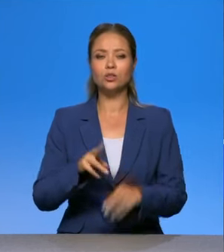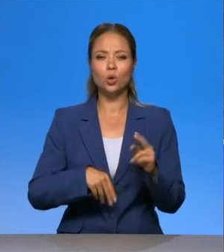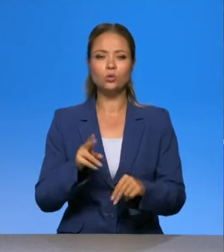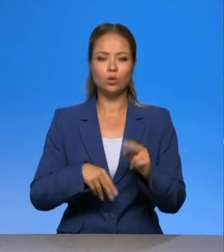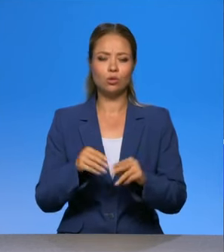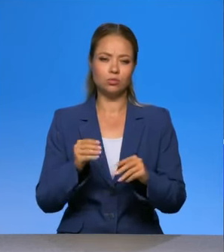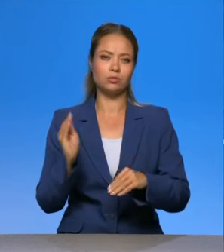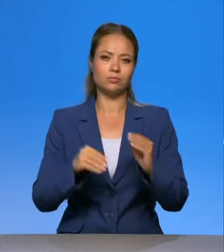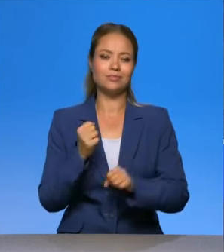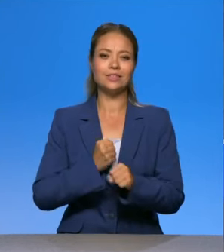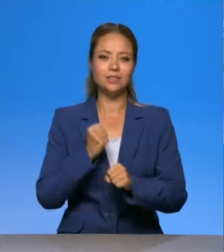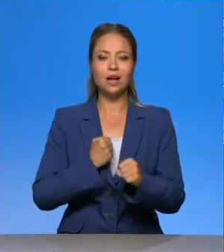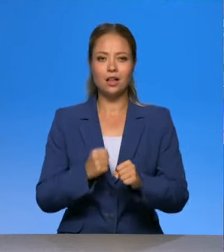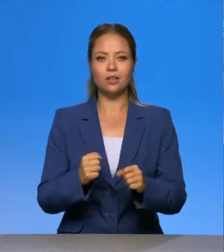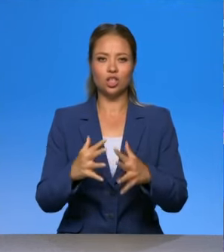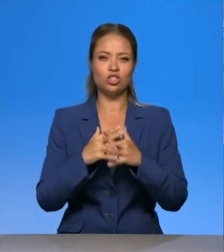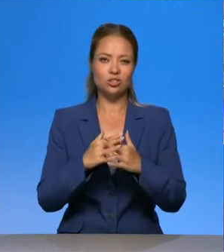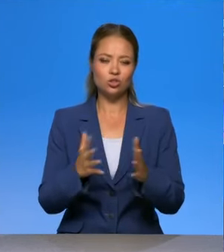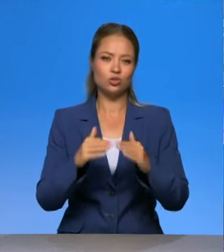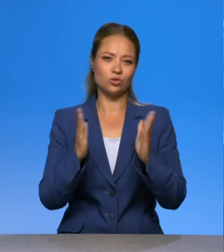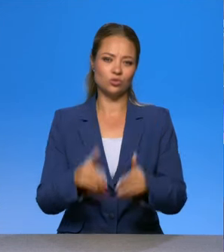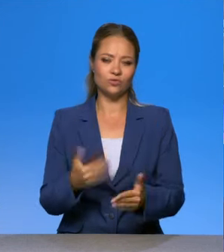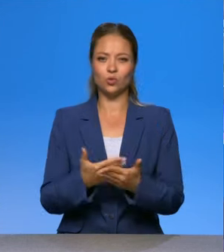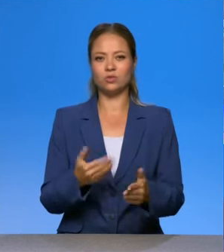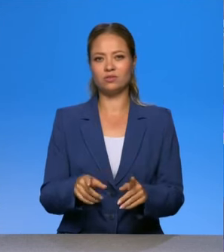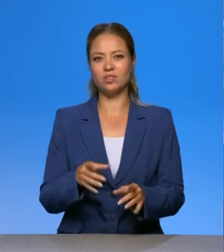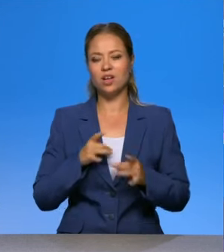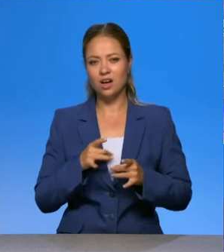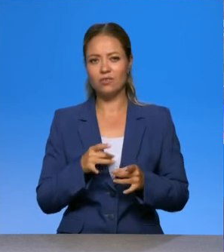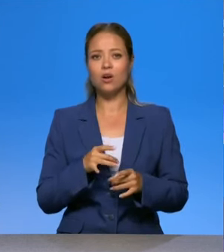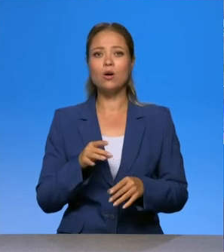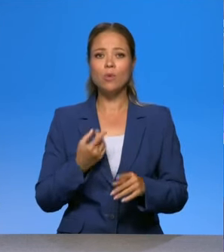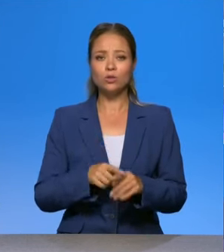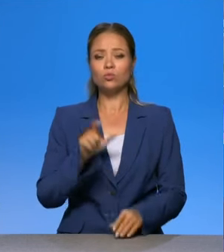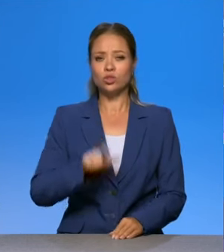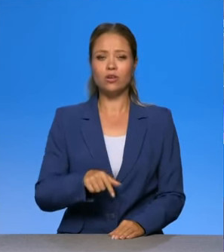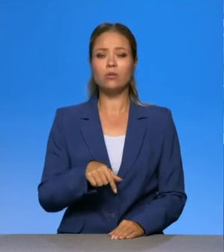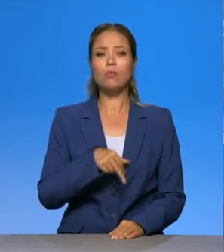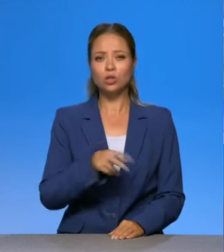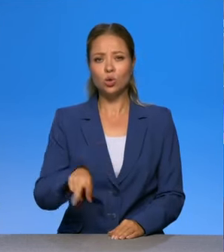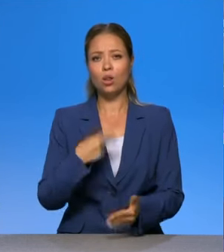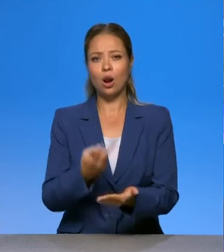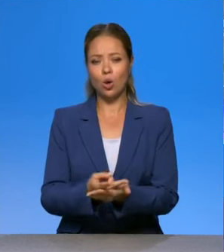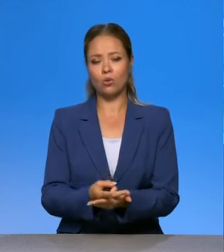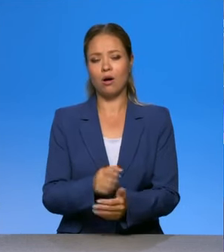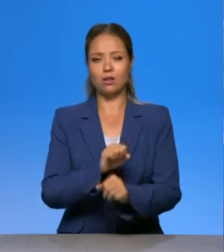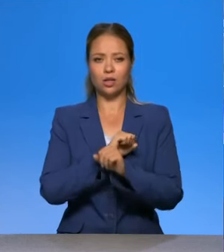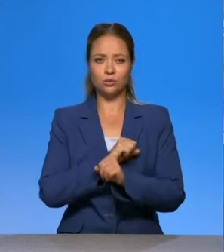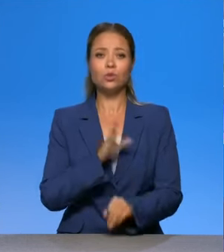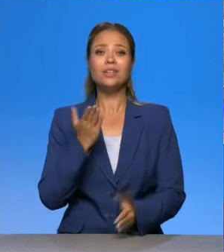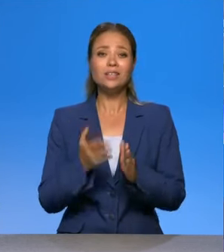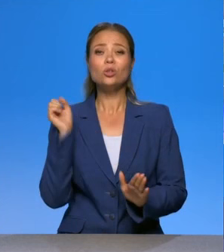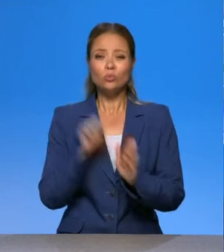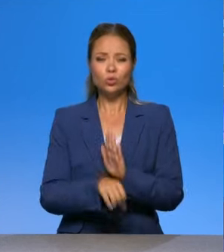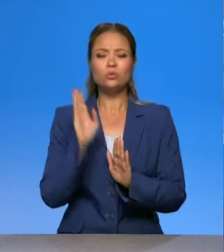прочего, нервотрепка вся. Он пошел, лег отдохнуть. Ну, что делать? Ну, посмотрим, убьют так убьют, не убьют